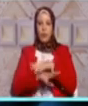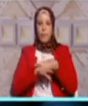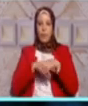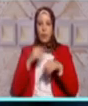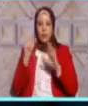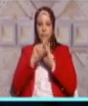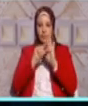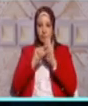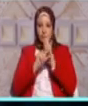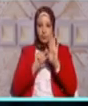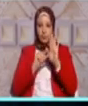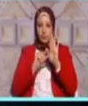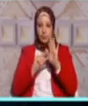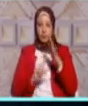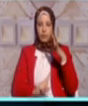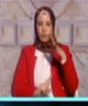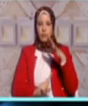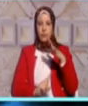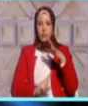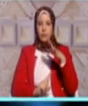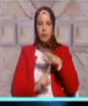مجال الجامعة الخضراء،